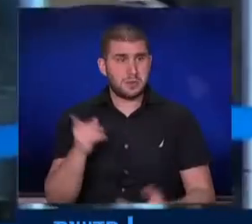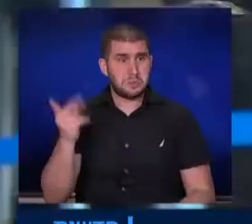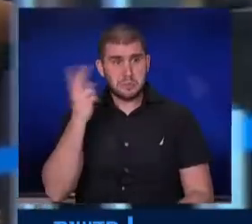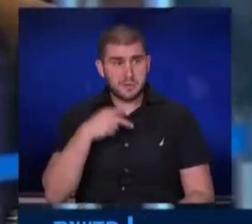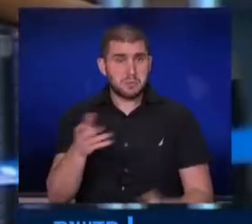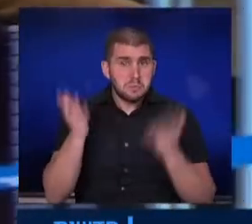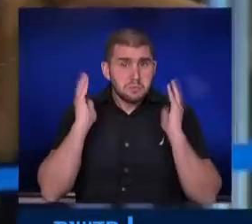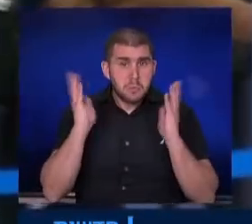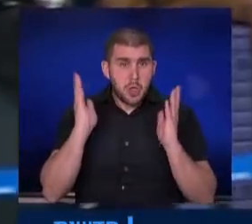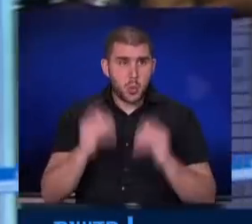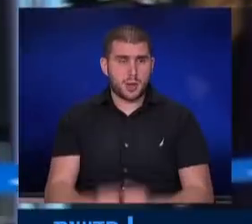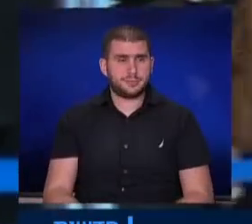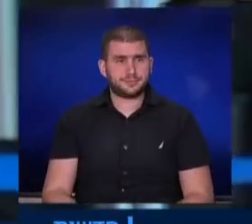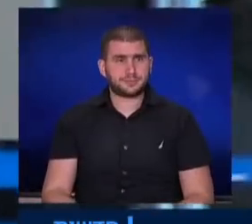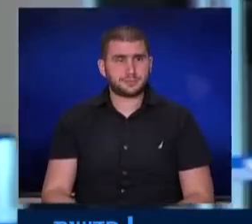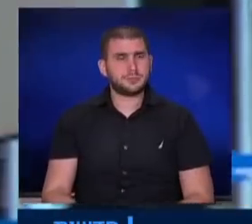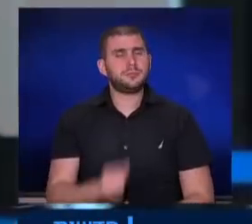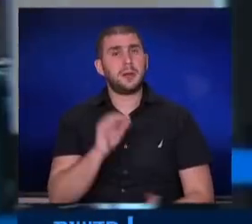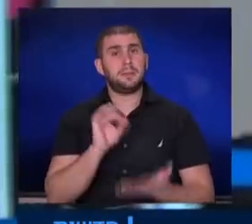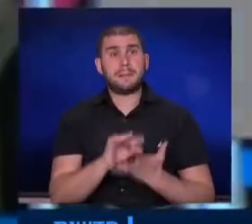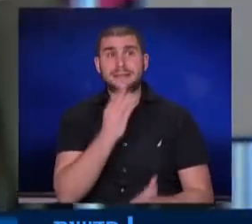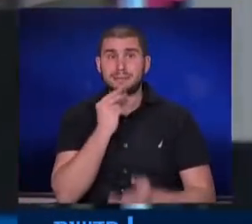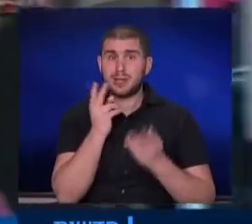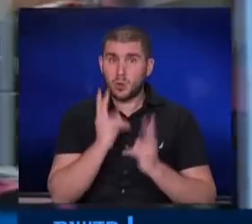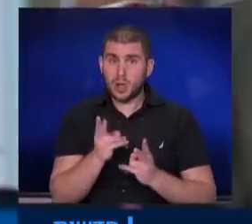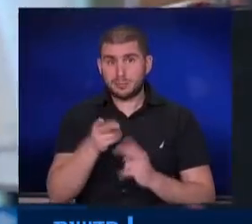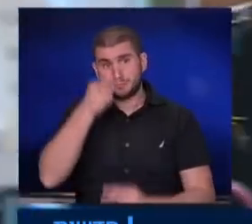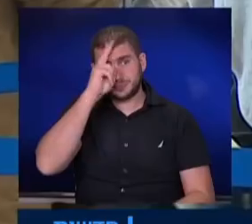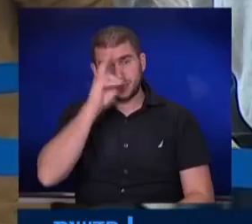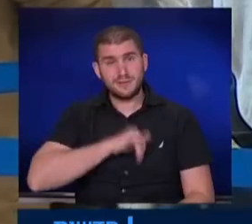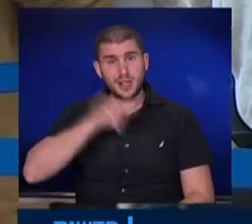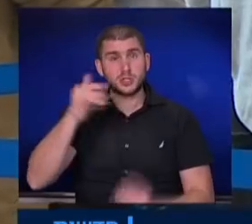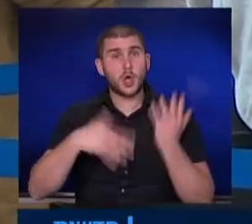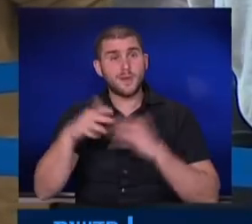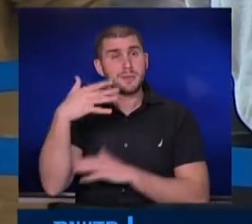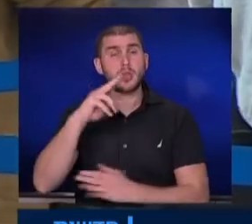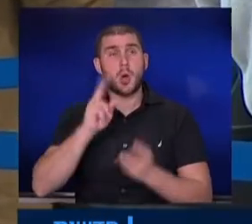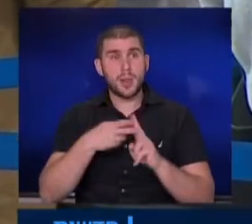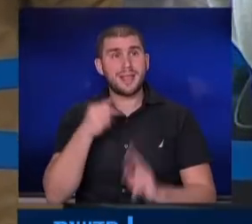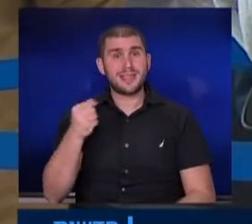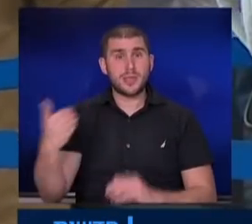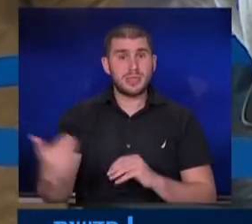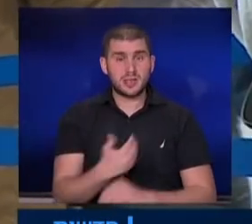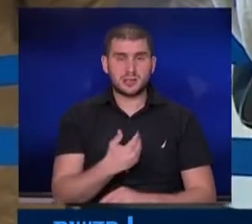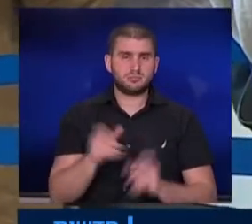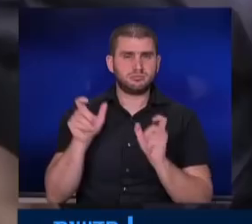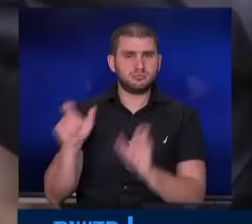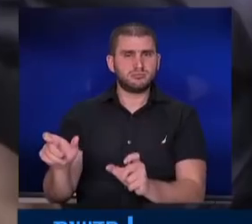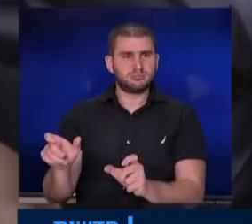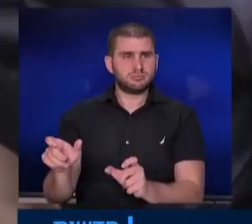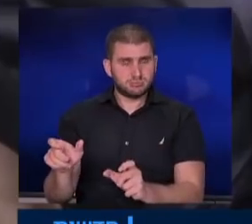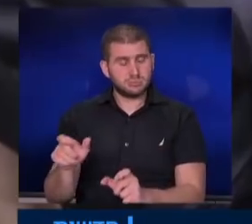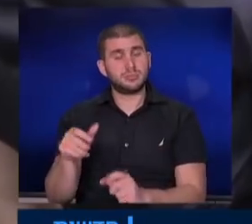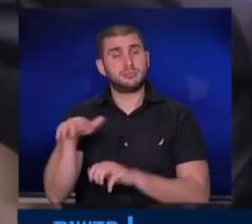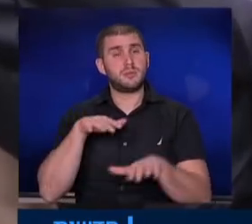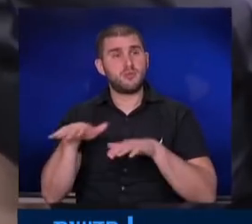מבינים שהשד הוא לא כזה נורא. אך בזמן שישראלים יכולים לקחת סיכון ולטוס לרוב מדינות העולם, התיירות הנכנסת עדיין מושבתת, אך